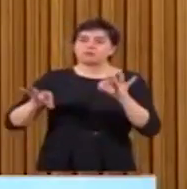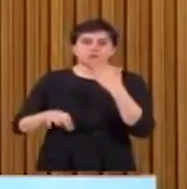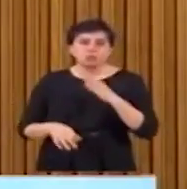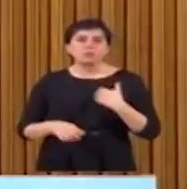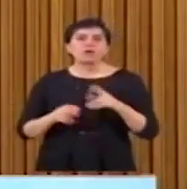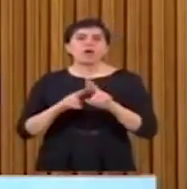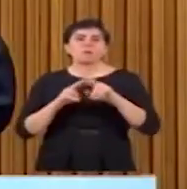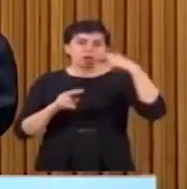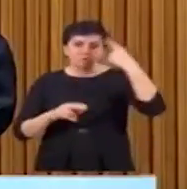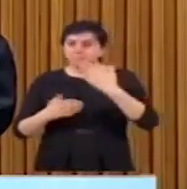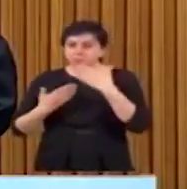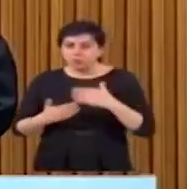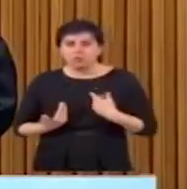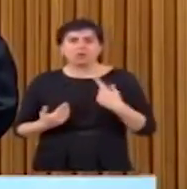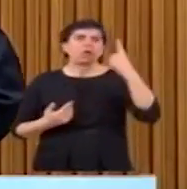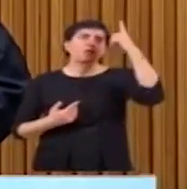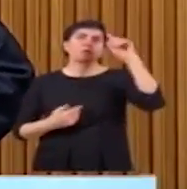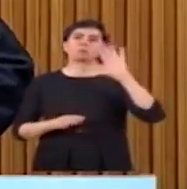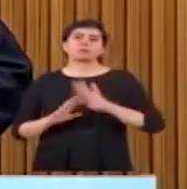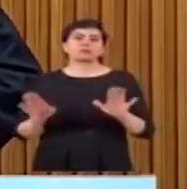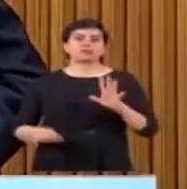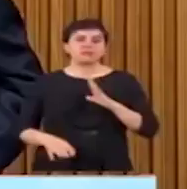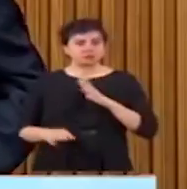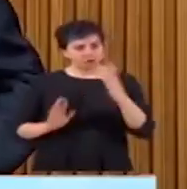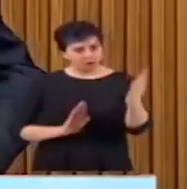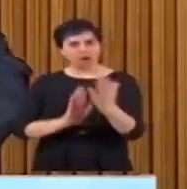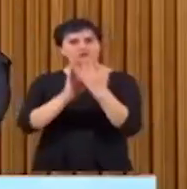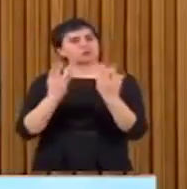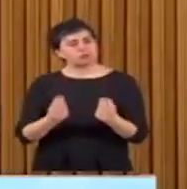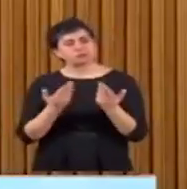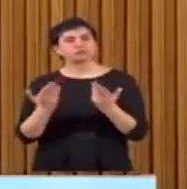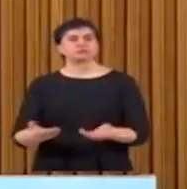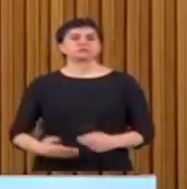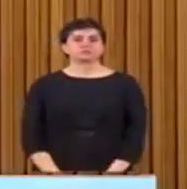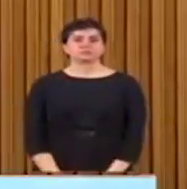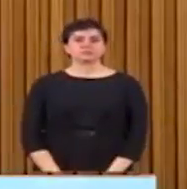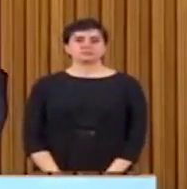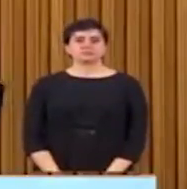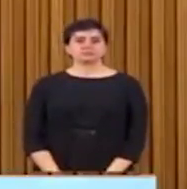kaymakamım yok. Benim Allah'ım var, Allah'ım. Çıkacaksın karşıma, çıkacaksın.